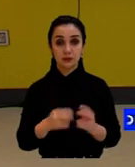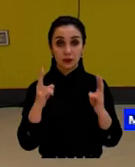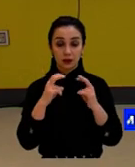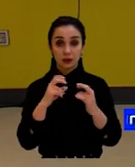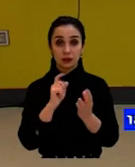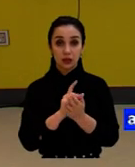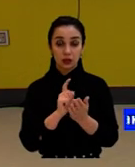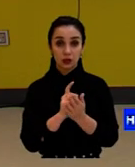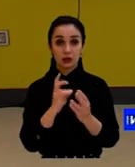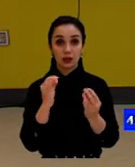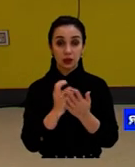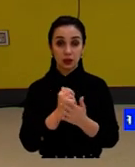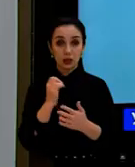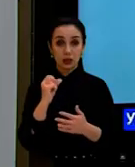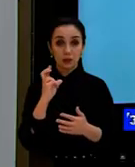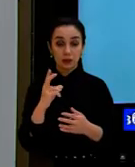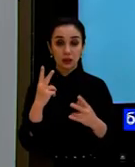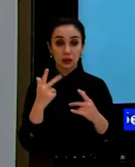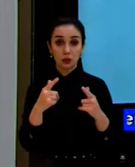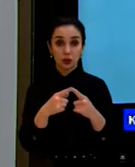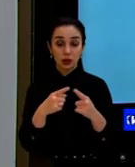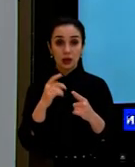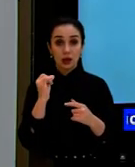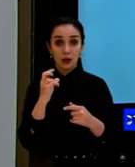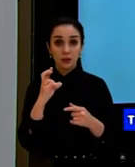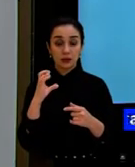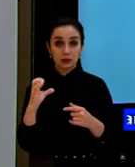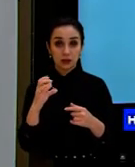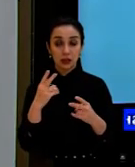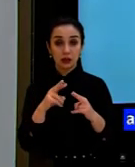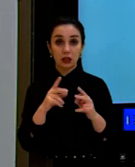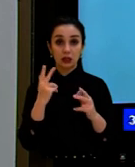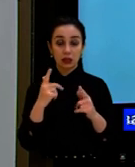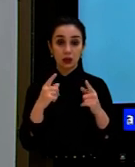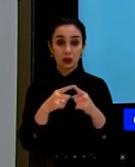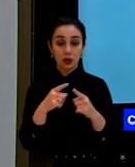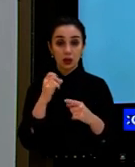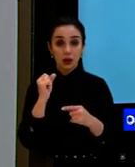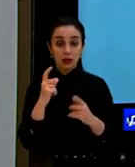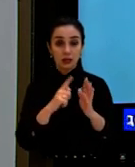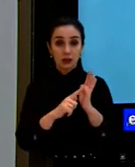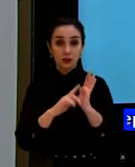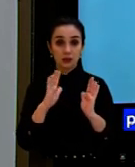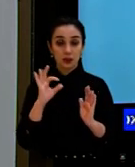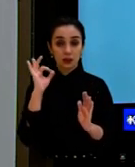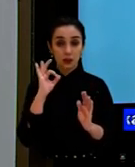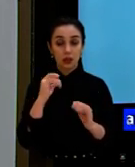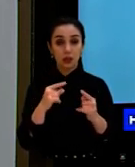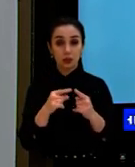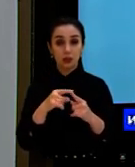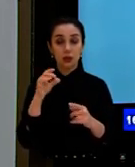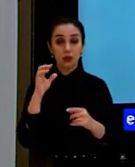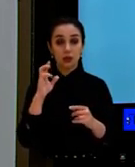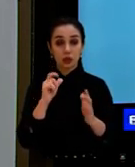Рассмотрим задачу. Найти АВ в треугольнике АВС. Дан угол А 75 градусов и угол